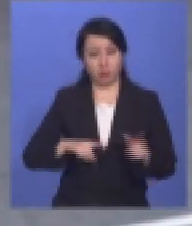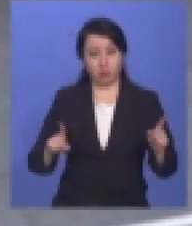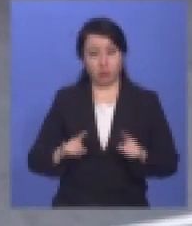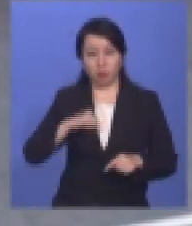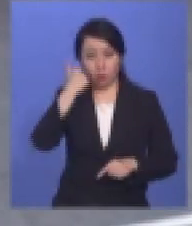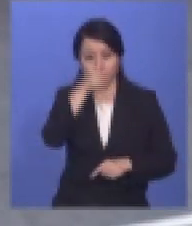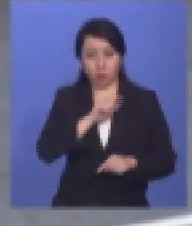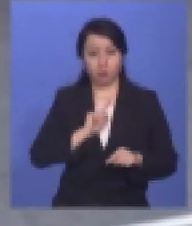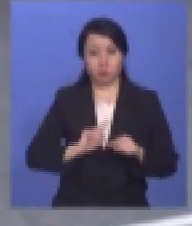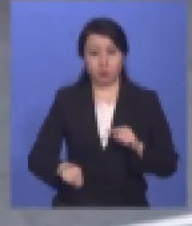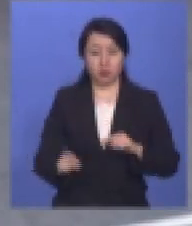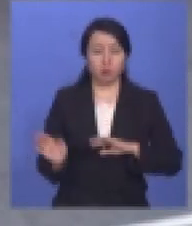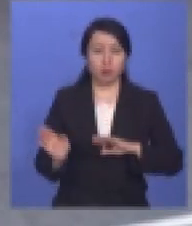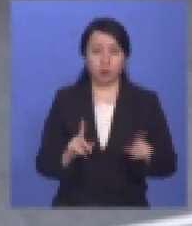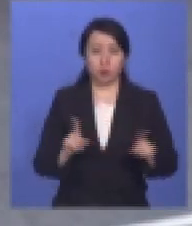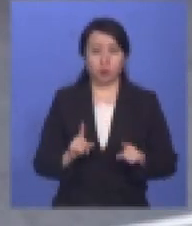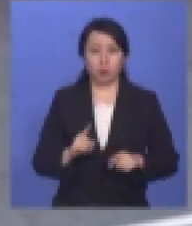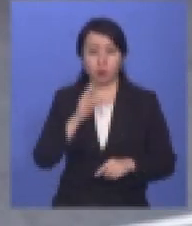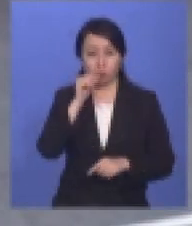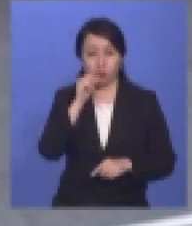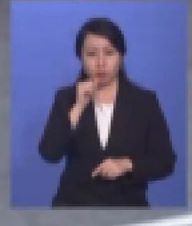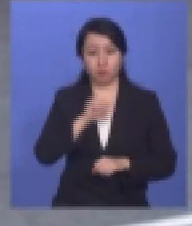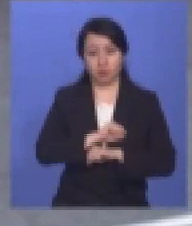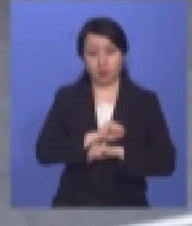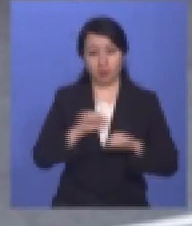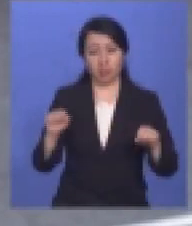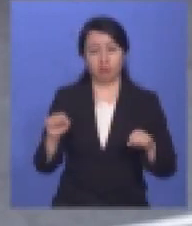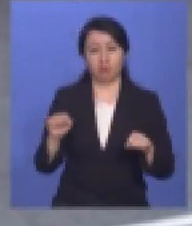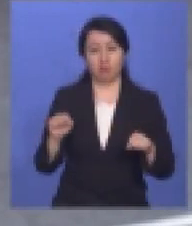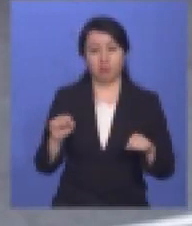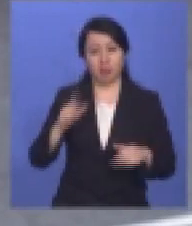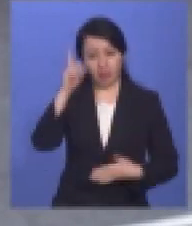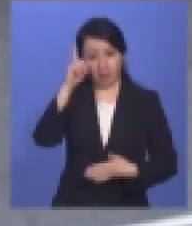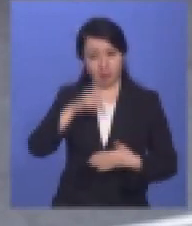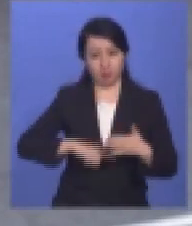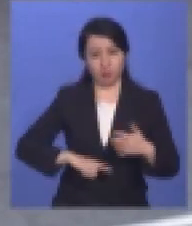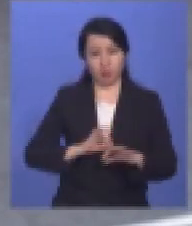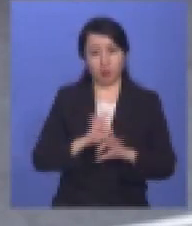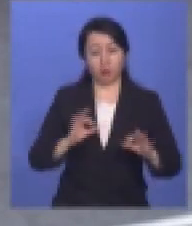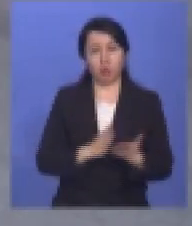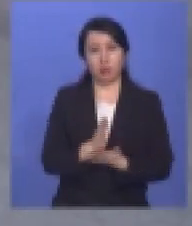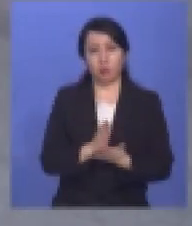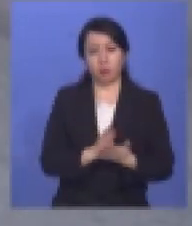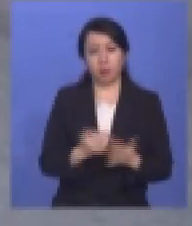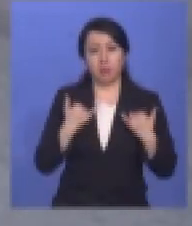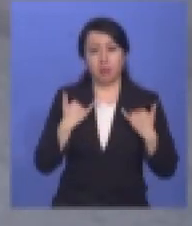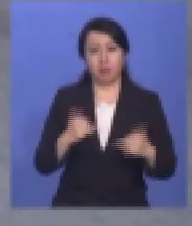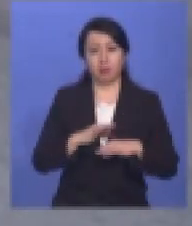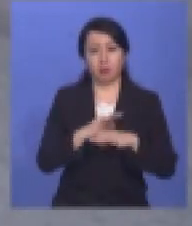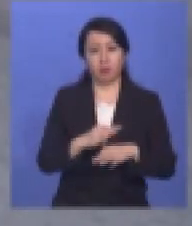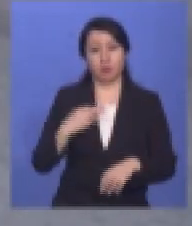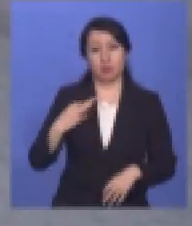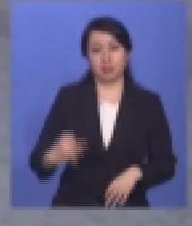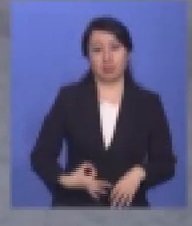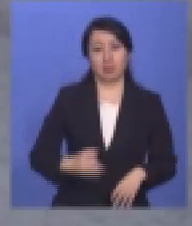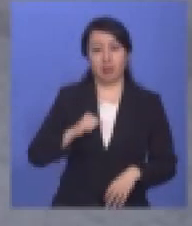пройдет быстро, чтобы пришел мужественным, отважным. Ну, надеемся на хорошую службу. Сегодня провожаем сына в